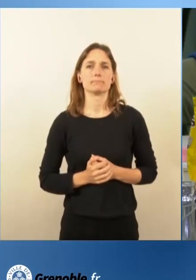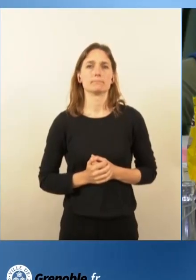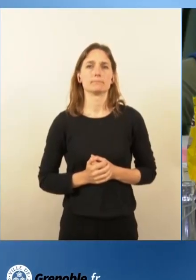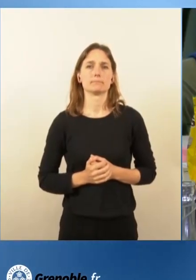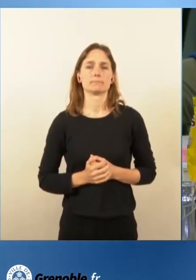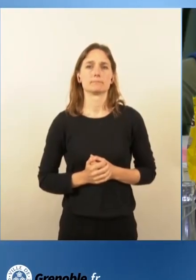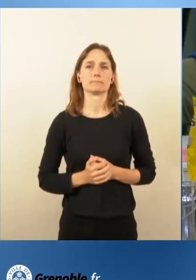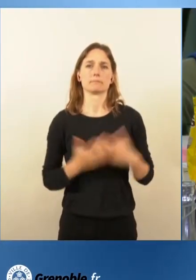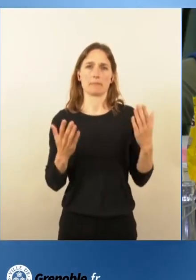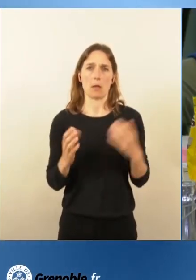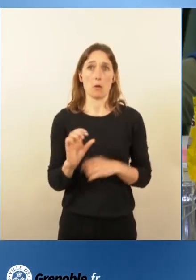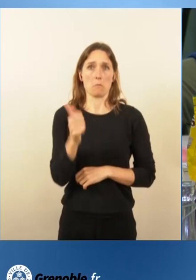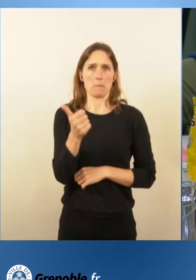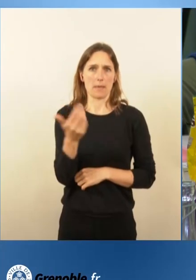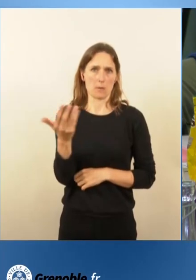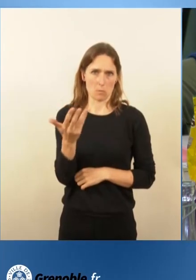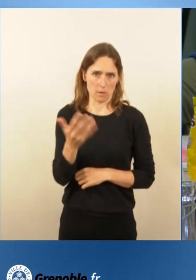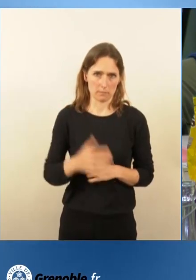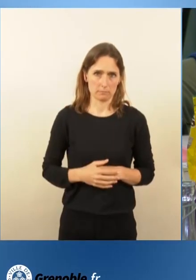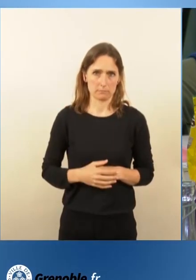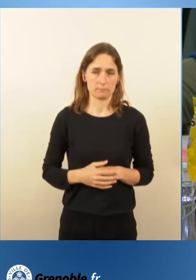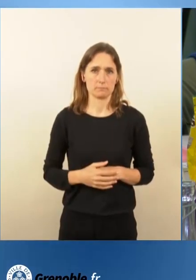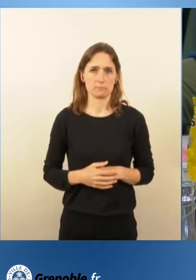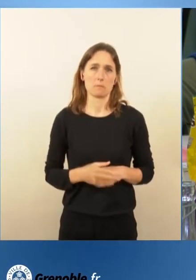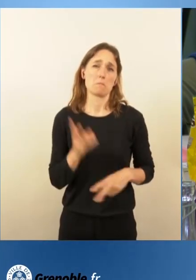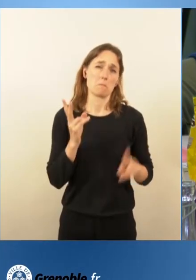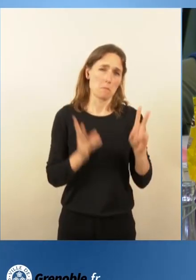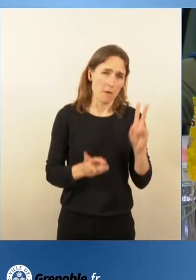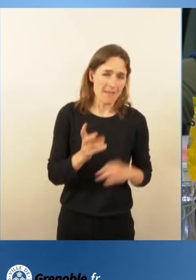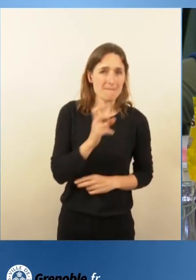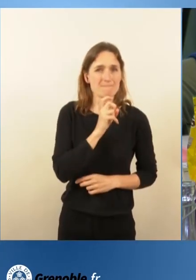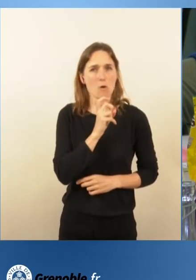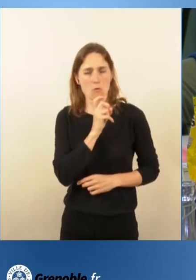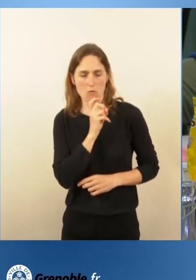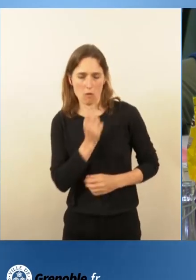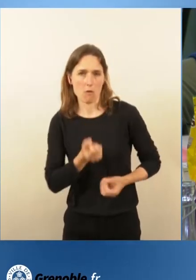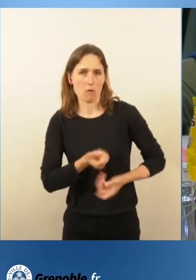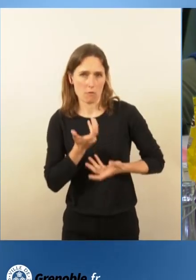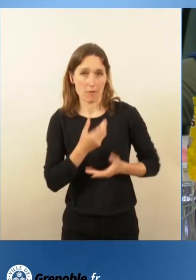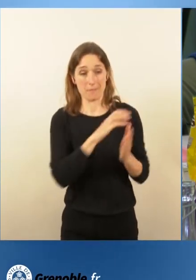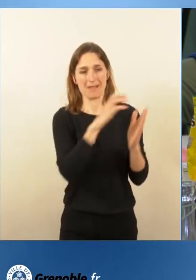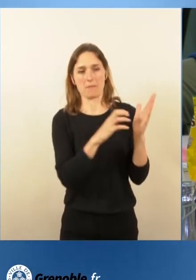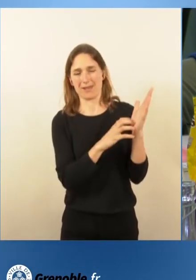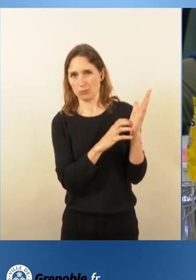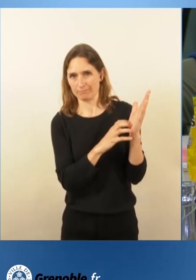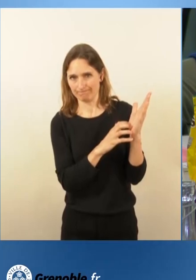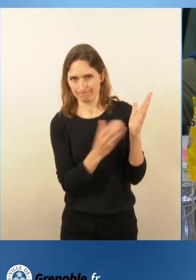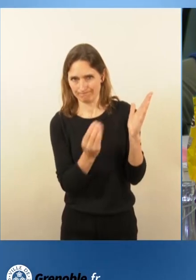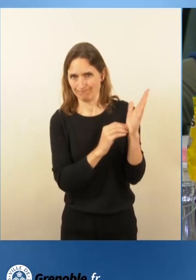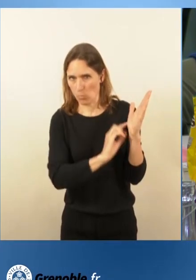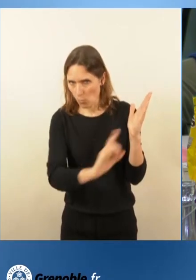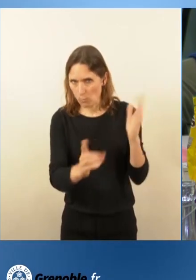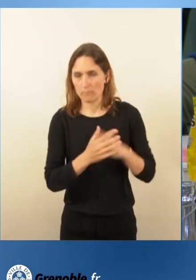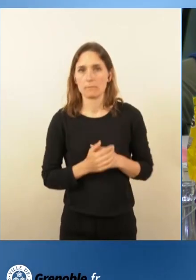je commencerai par effectivement un aspect que je n'ai pas évoqué qui n'est pas dans la délibération pour